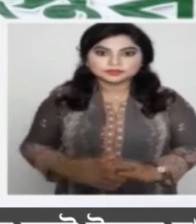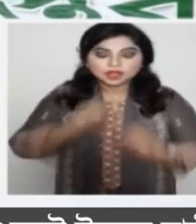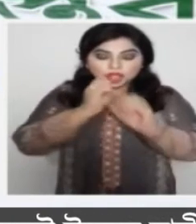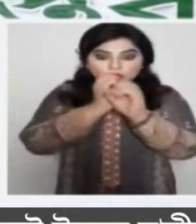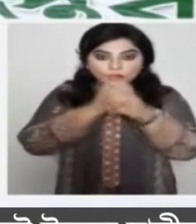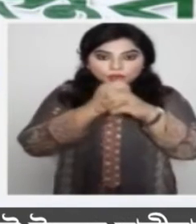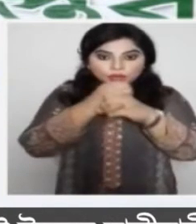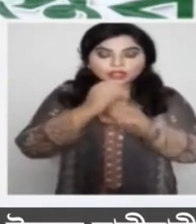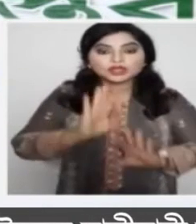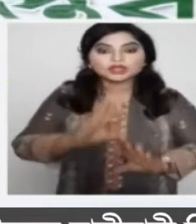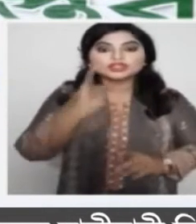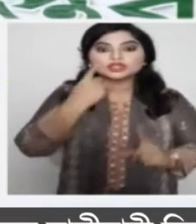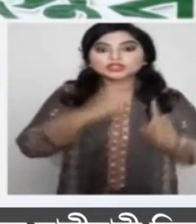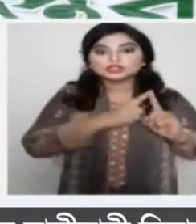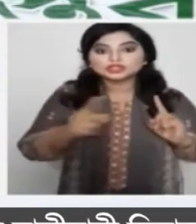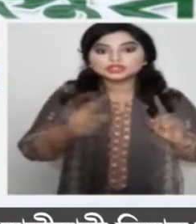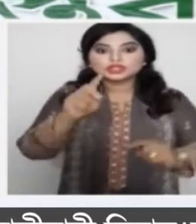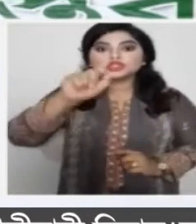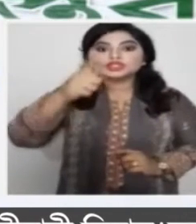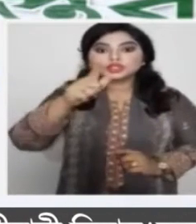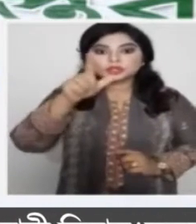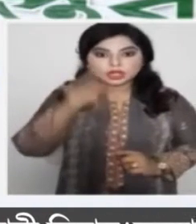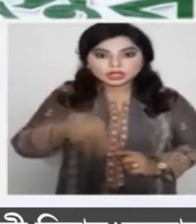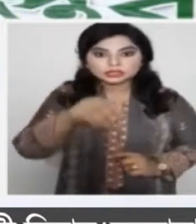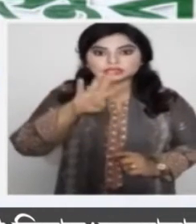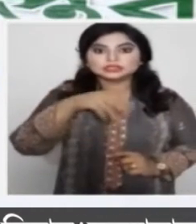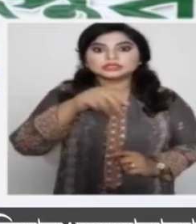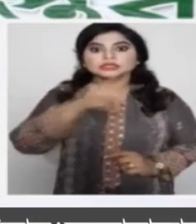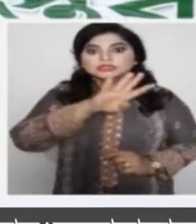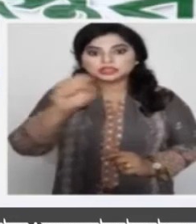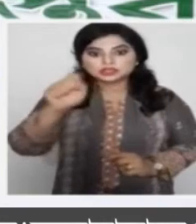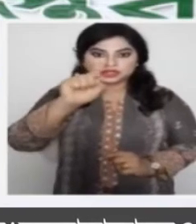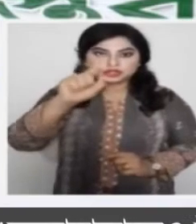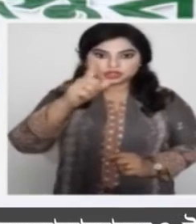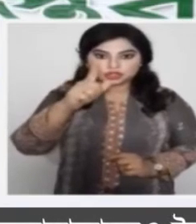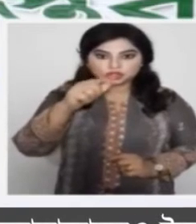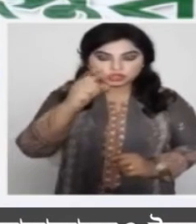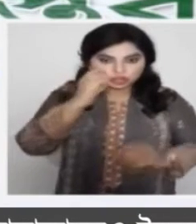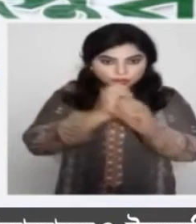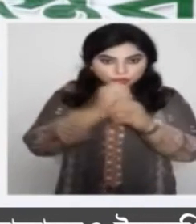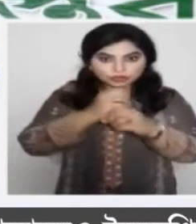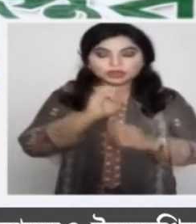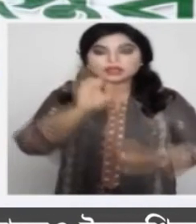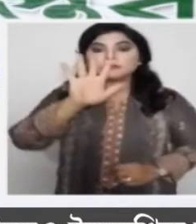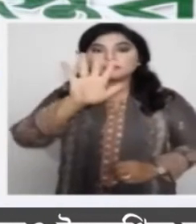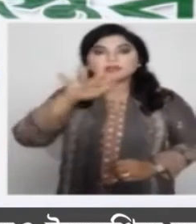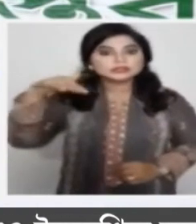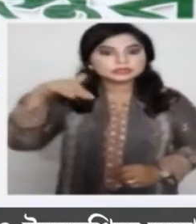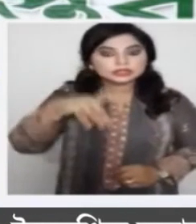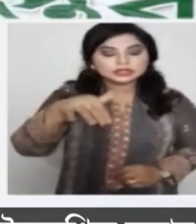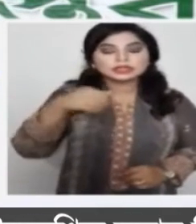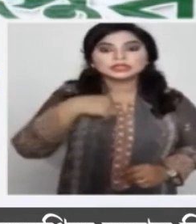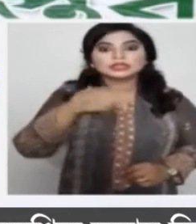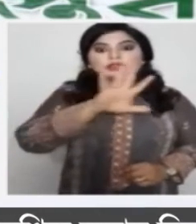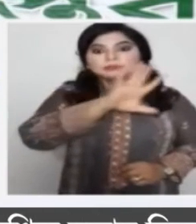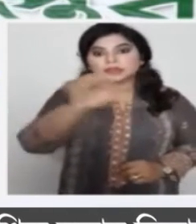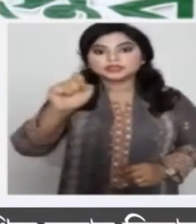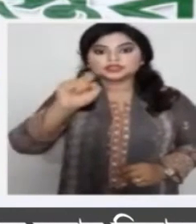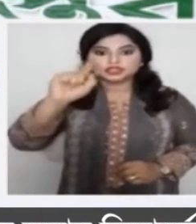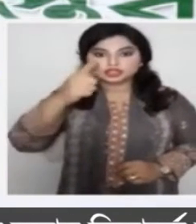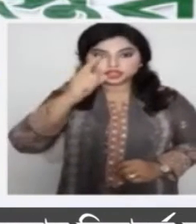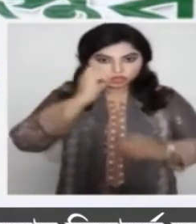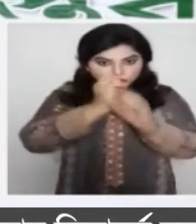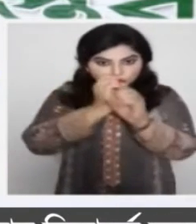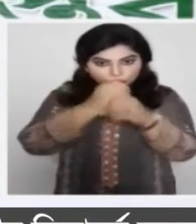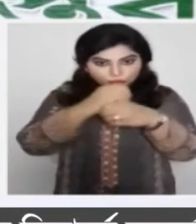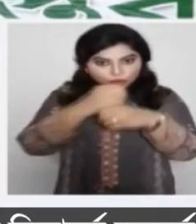2,237 জন করোনা রোগী। সব মিলিয়ে সুস্থ হয়েছেন 34,264 জন। মঙ্গলবার 16 জুন দুপুরে করোনা ভাইরাস নিয়ে